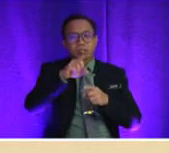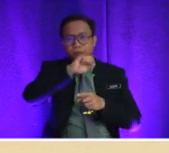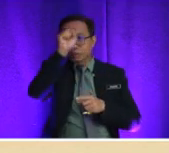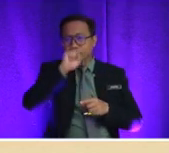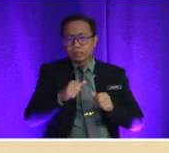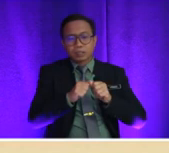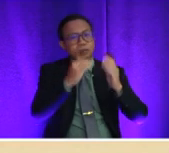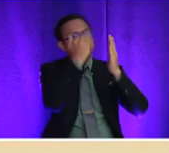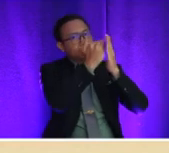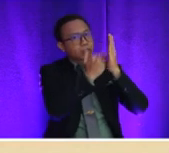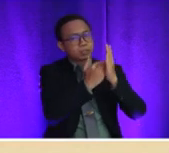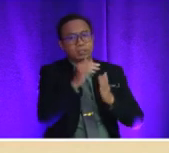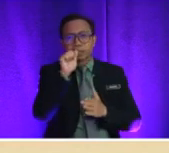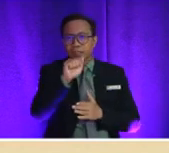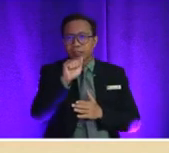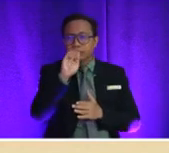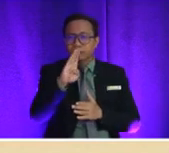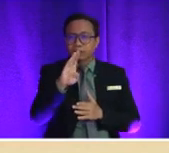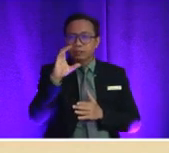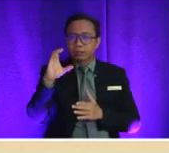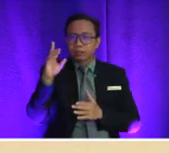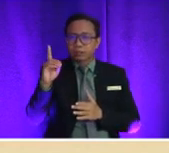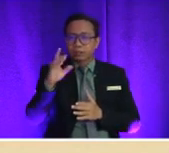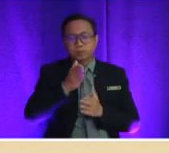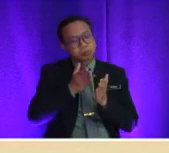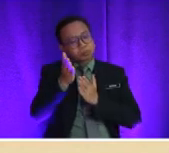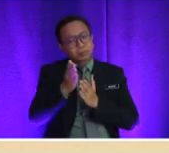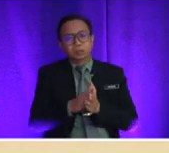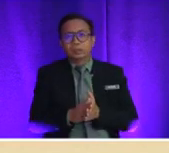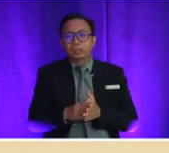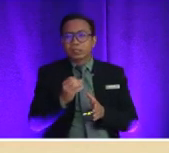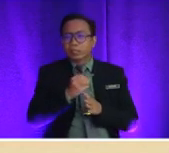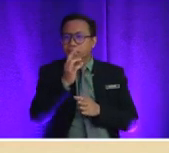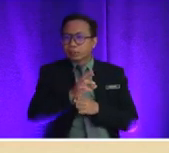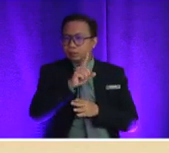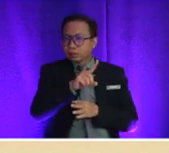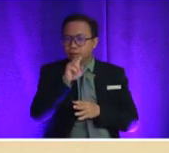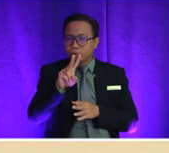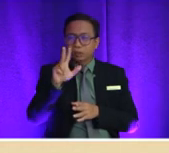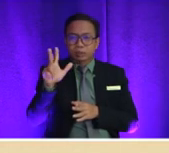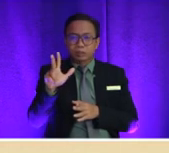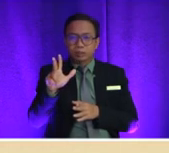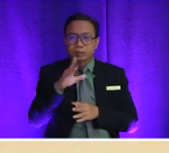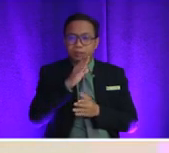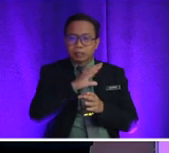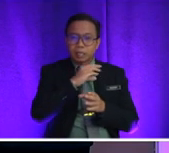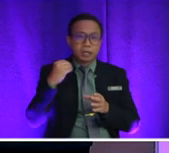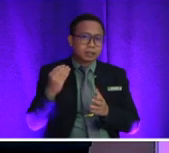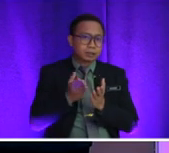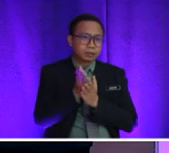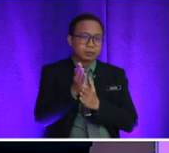urutan ABC dan seterusnya atau 1 2 3 dan selanjutnya